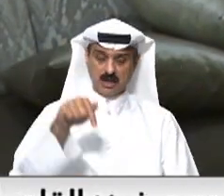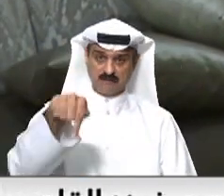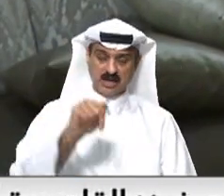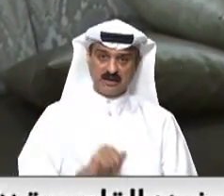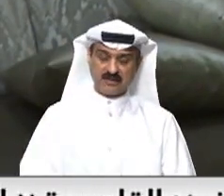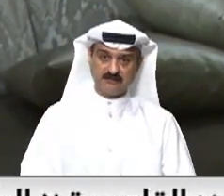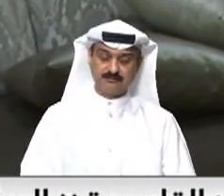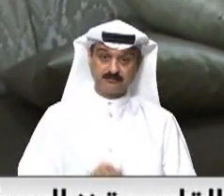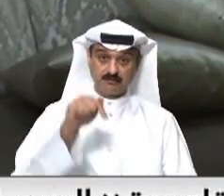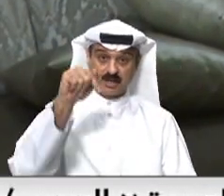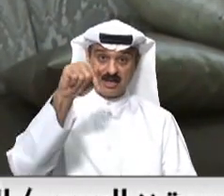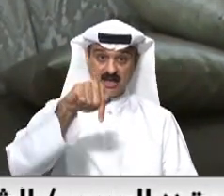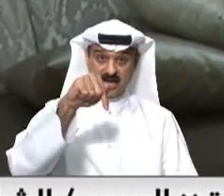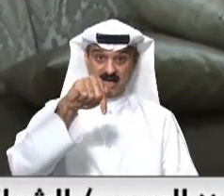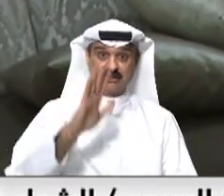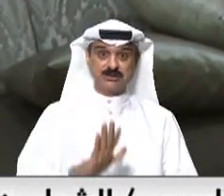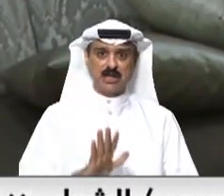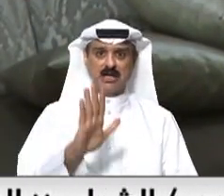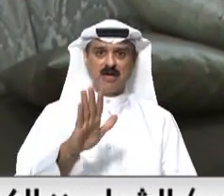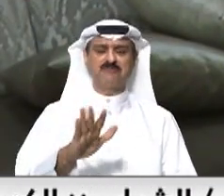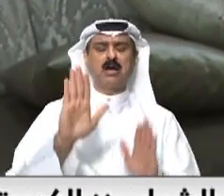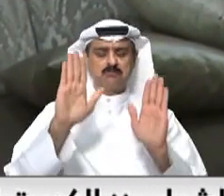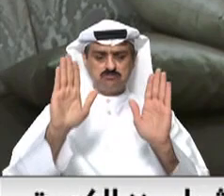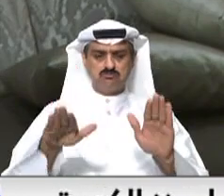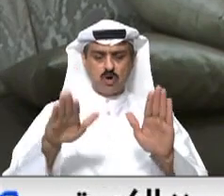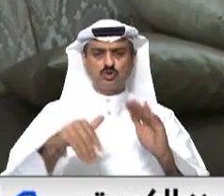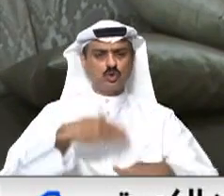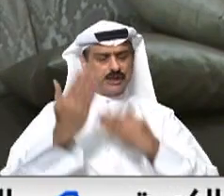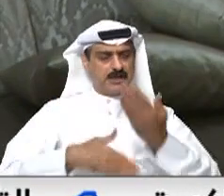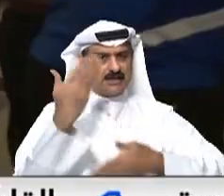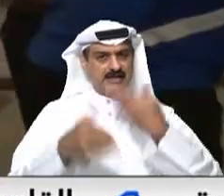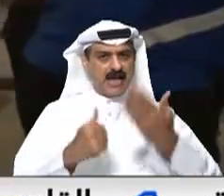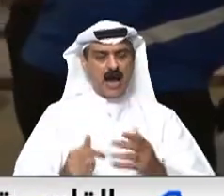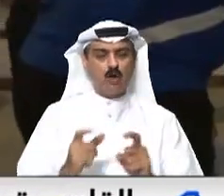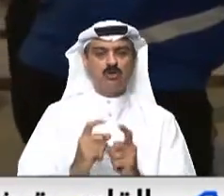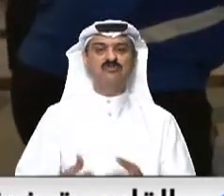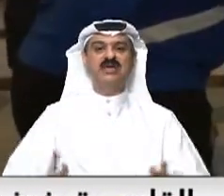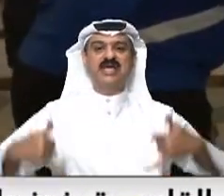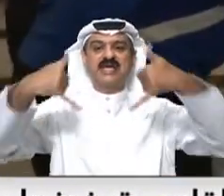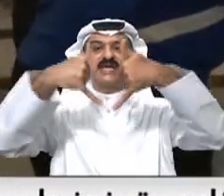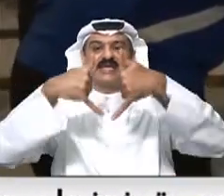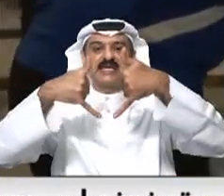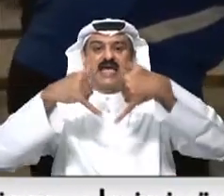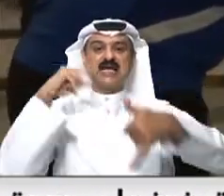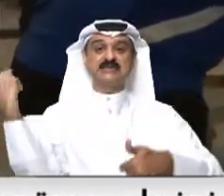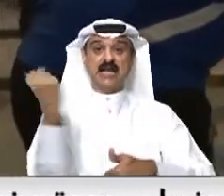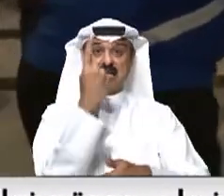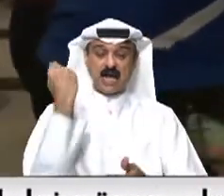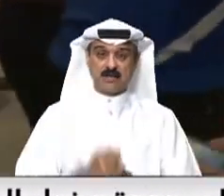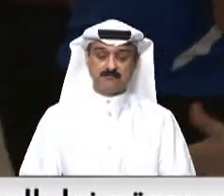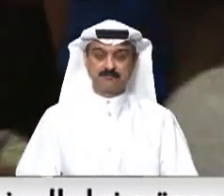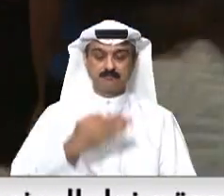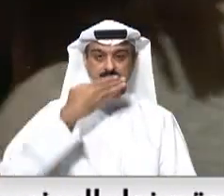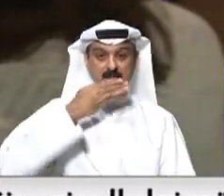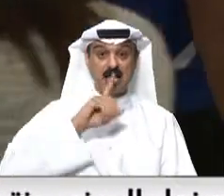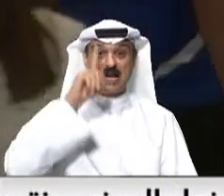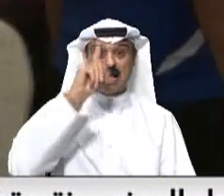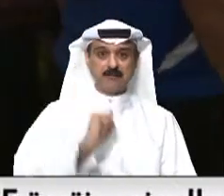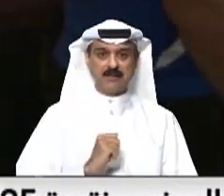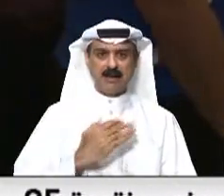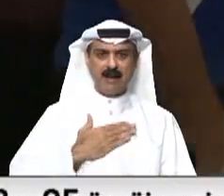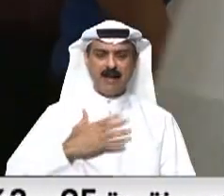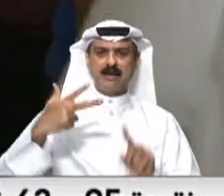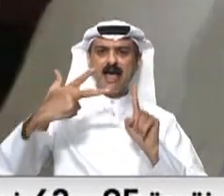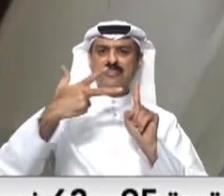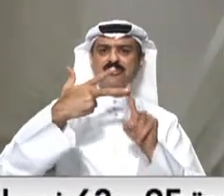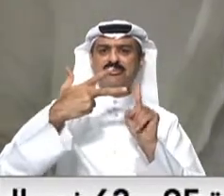المباريات، بس يبقى الهدف الرئيسي نحاولون نروح الكاس عالم. الحمد لله قدر نحقق المركز الثالث،